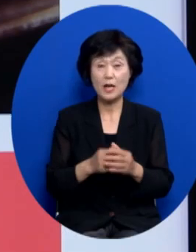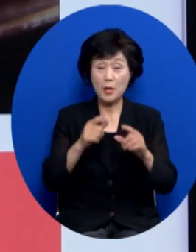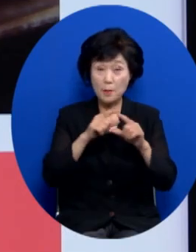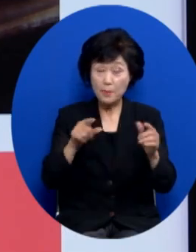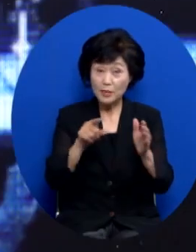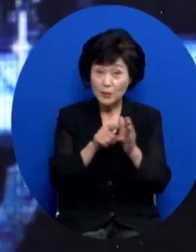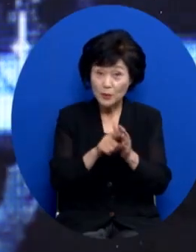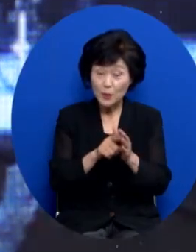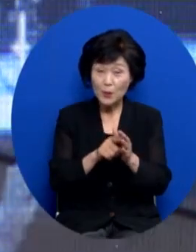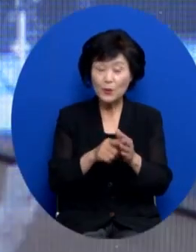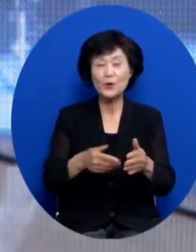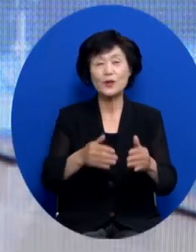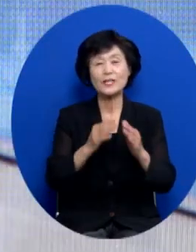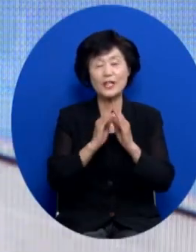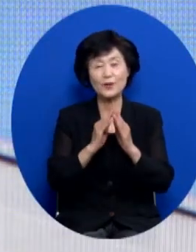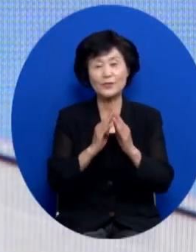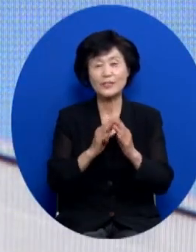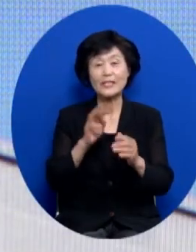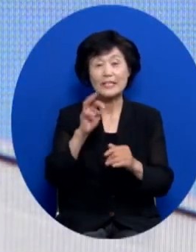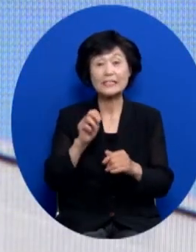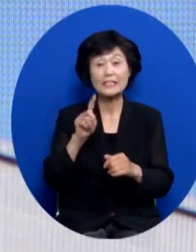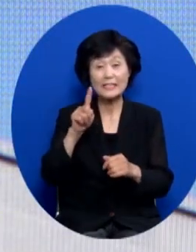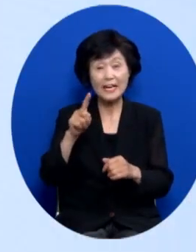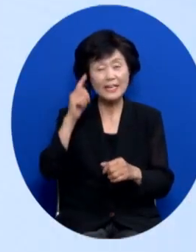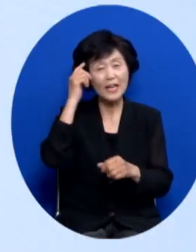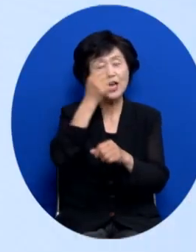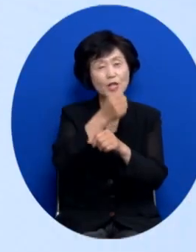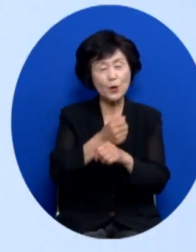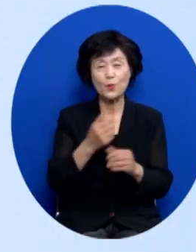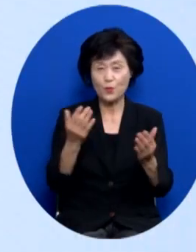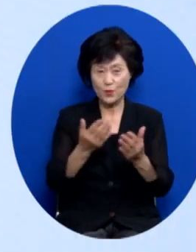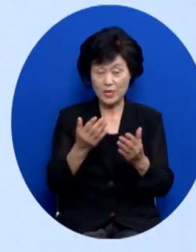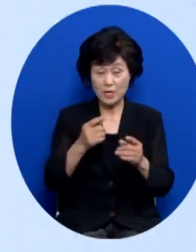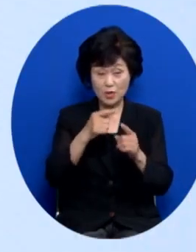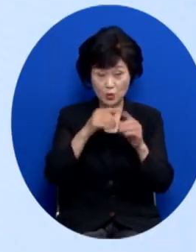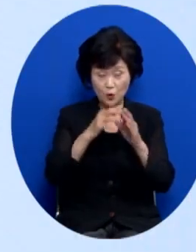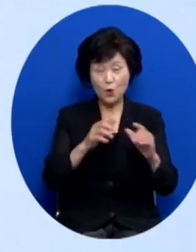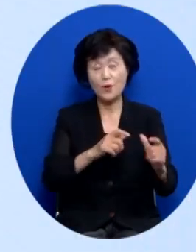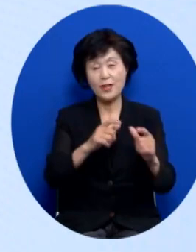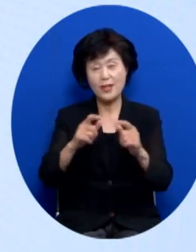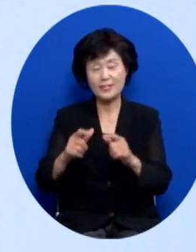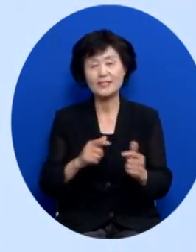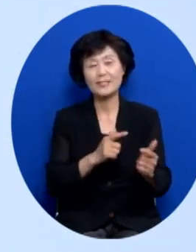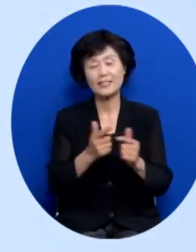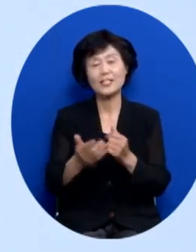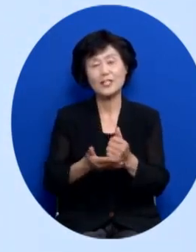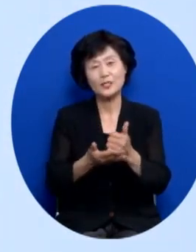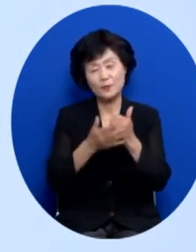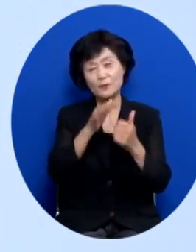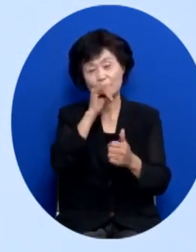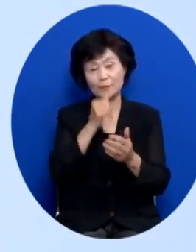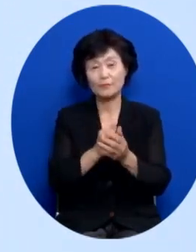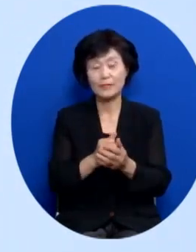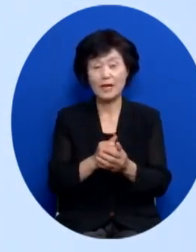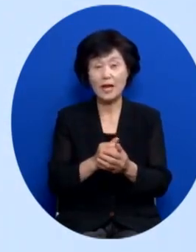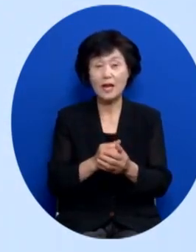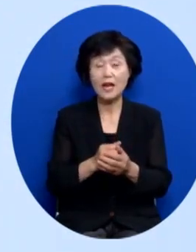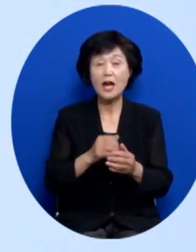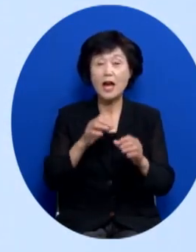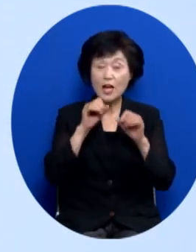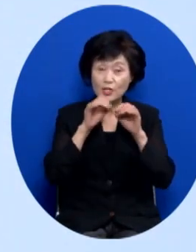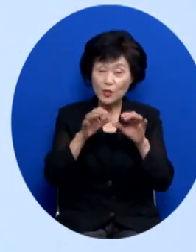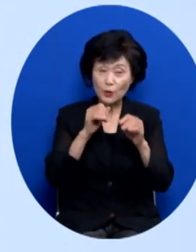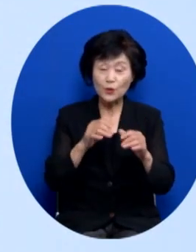평신도로 구성된 31개의 연구사역위원회를 조직해 교회와 지역을 섬기고 있습니다. 선교와 중보기도,